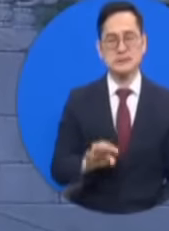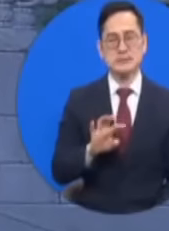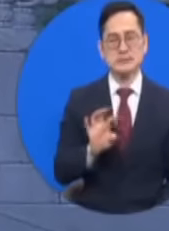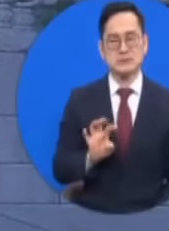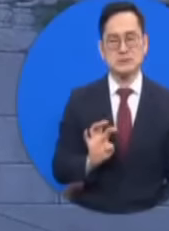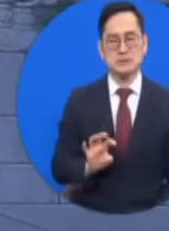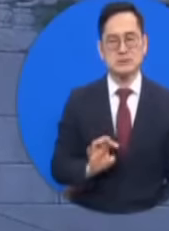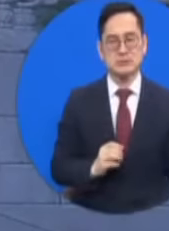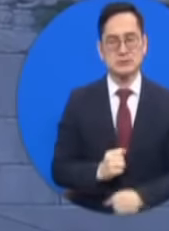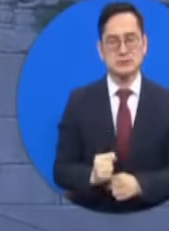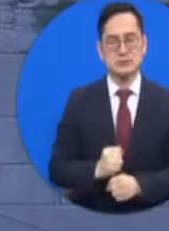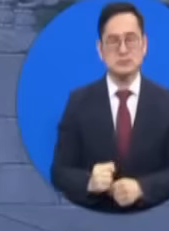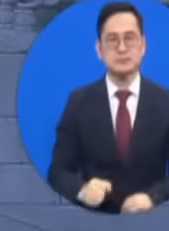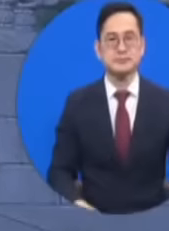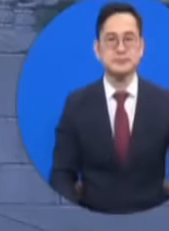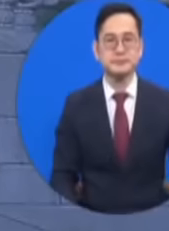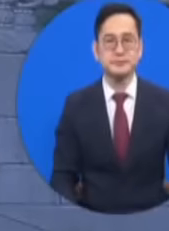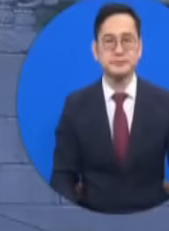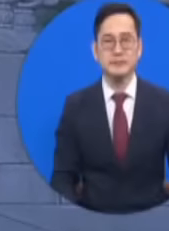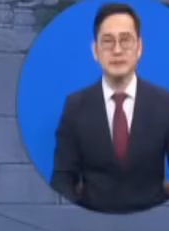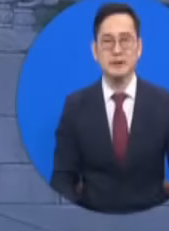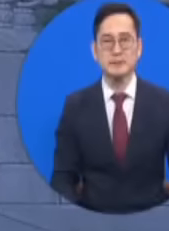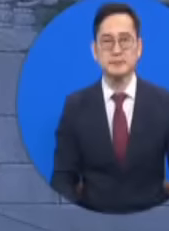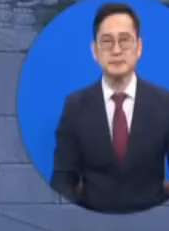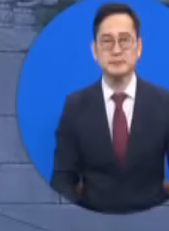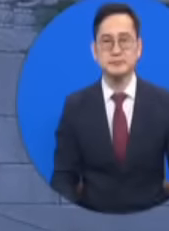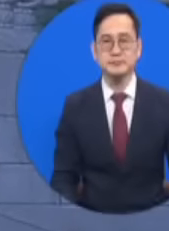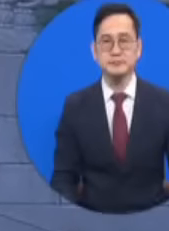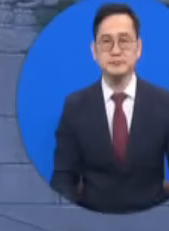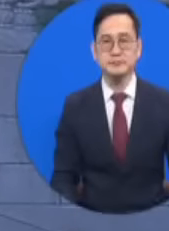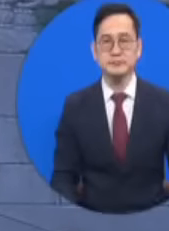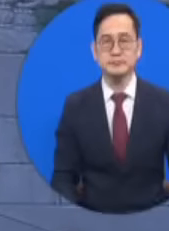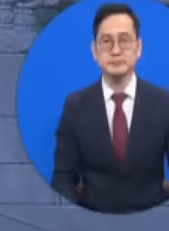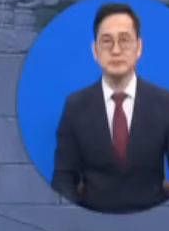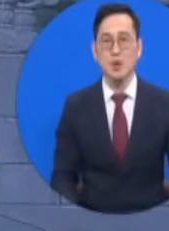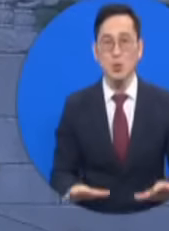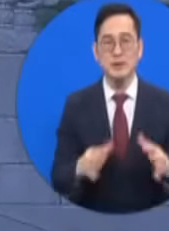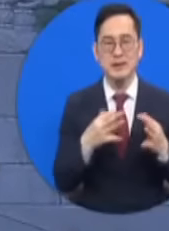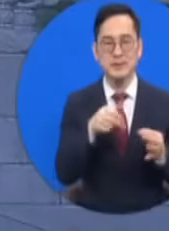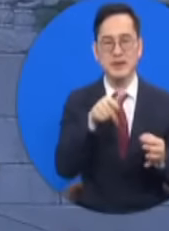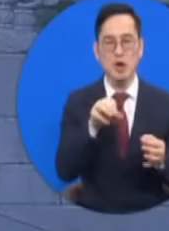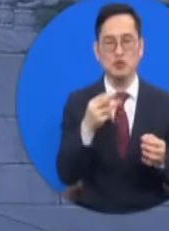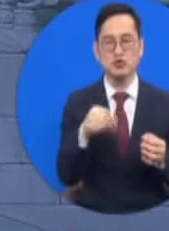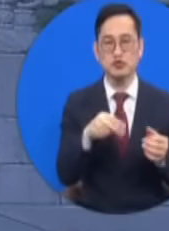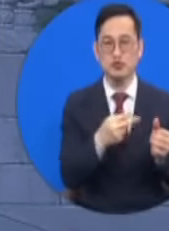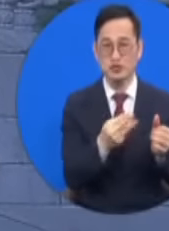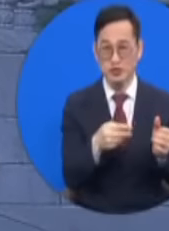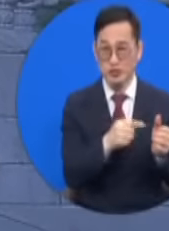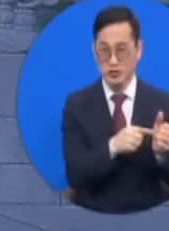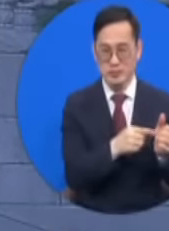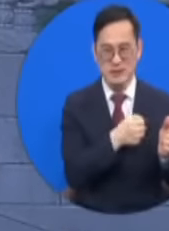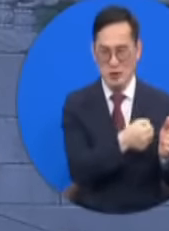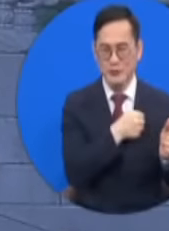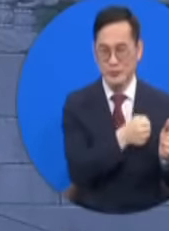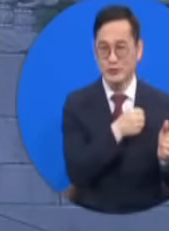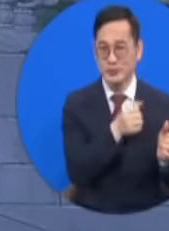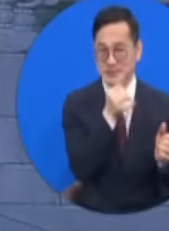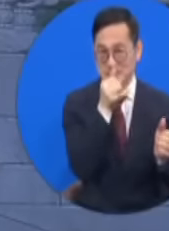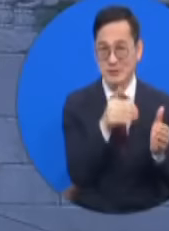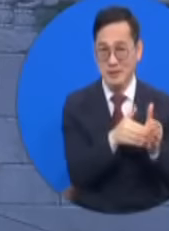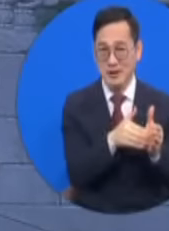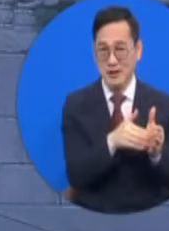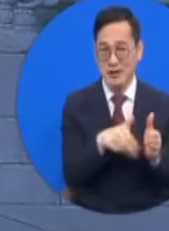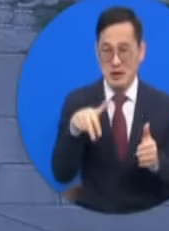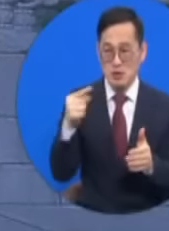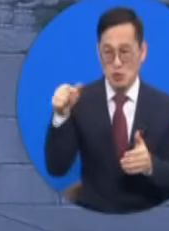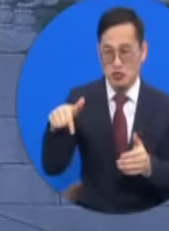것 같습니다. 오늘 저희 정치 시그널에 김경률 비대위원이 출연했습니다. 아시다시피 이 조국